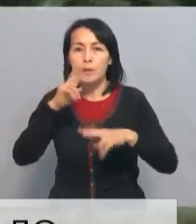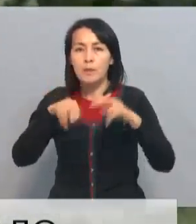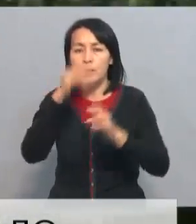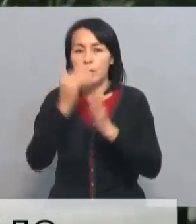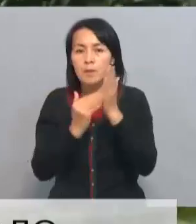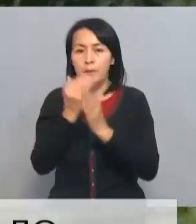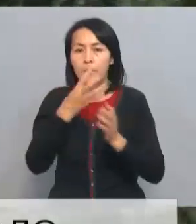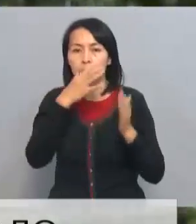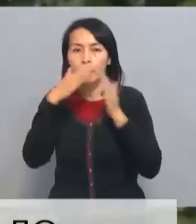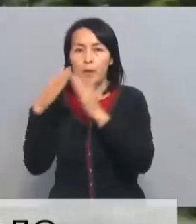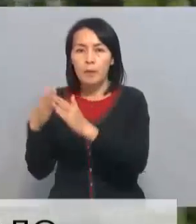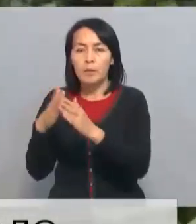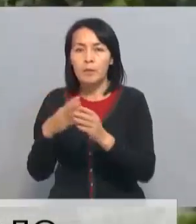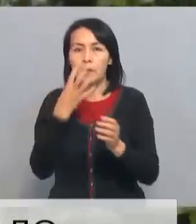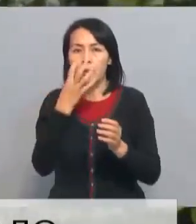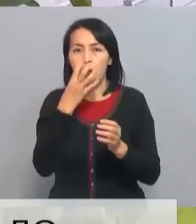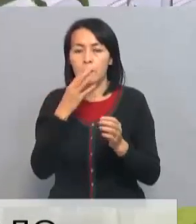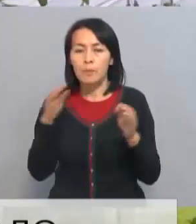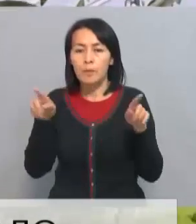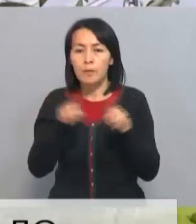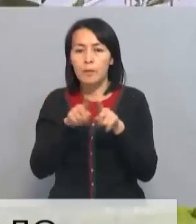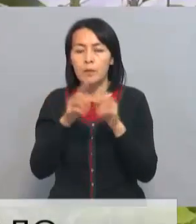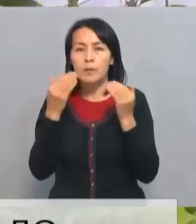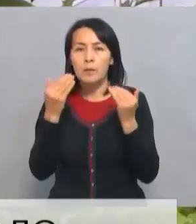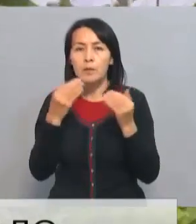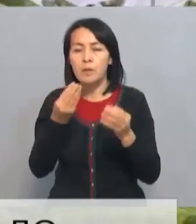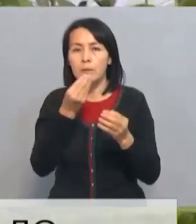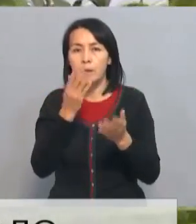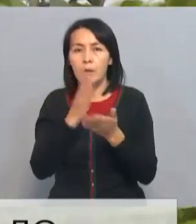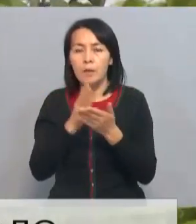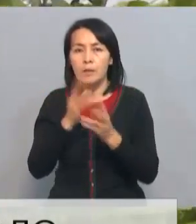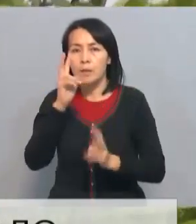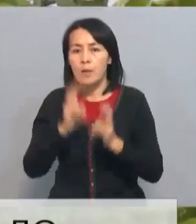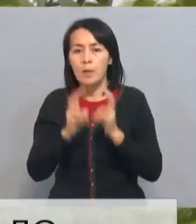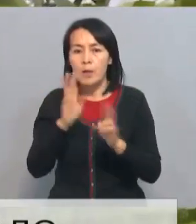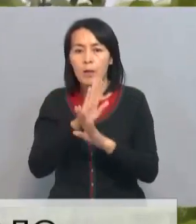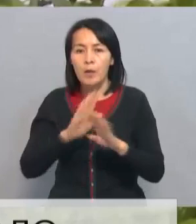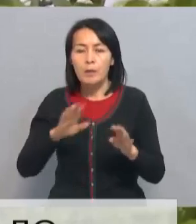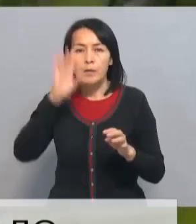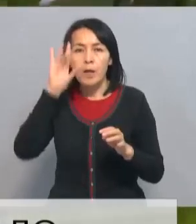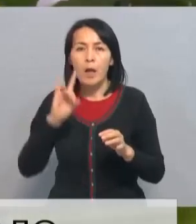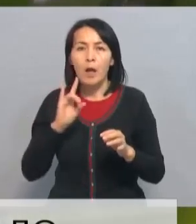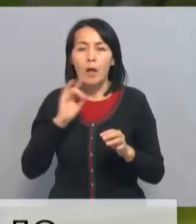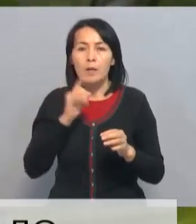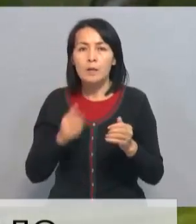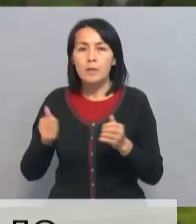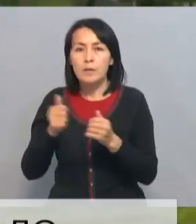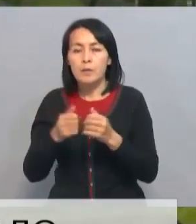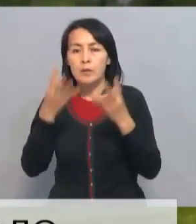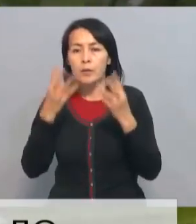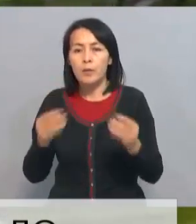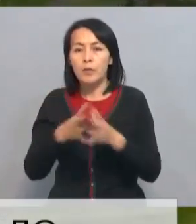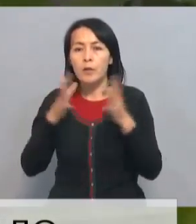высокое. Теплицы оснащены климат-контролем и адаптивной системой питания. Предприятие, не имеющее аналогов в Казахстане, в ближайшее время